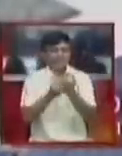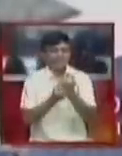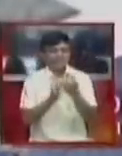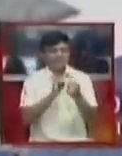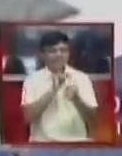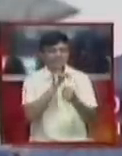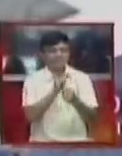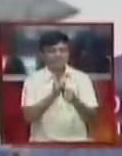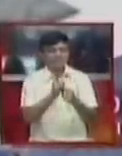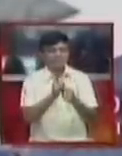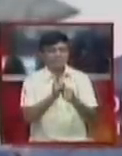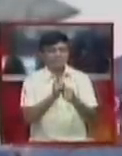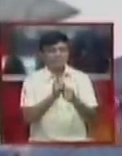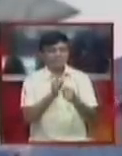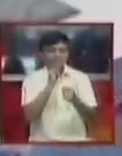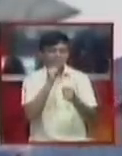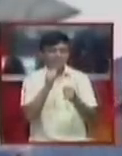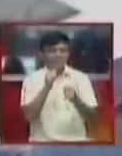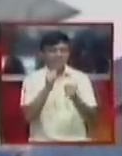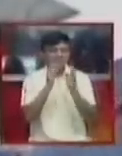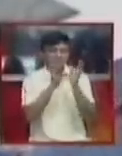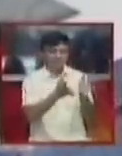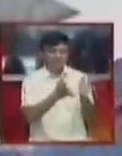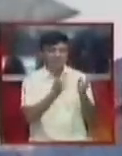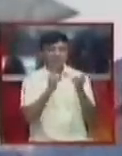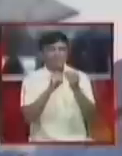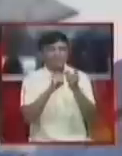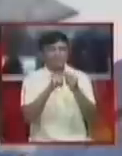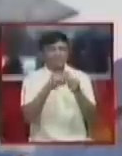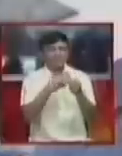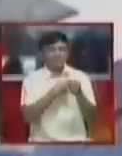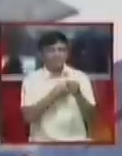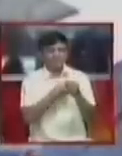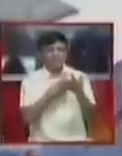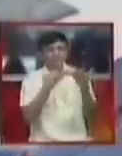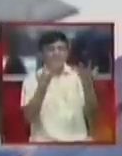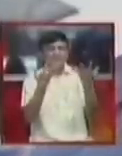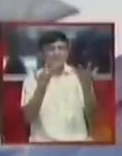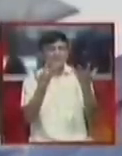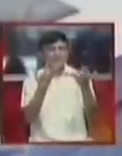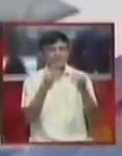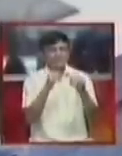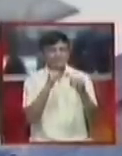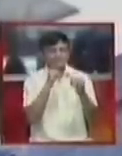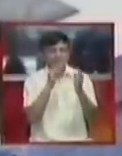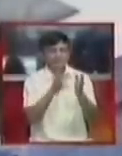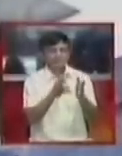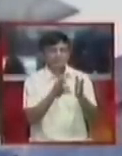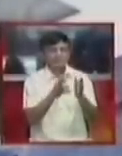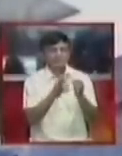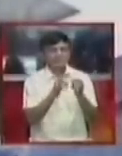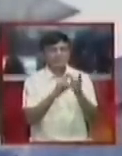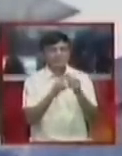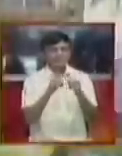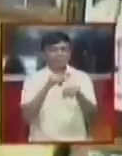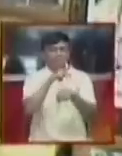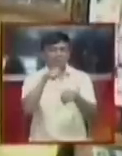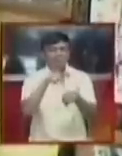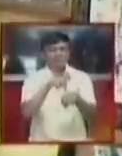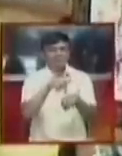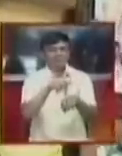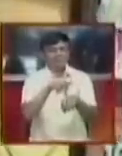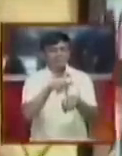ay hindi niya kami pinababayaan, mga kapulisan at sundalo ng sandatahan ng ating